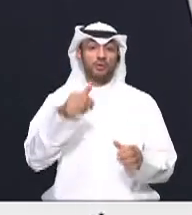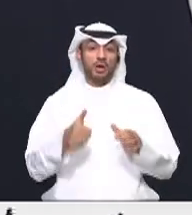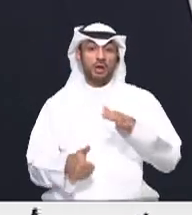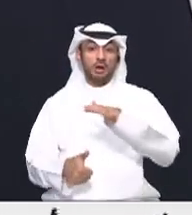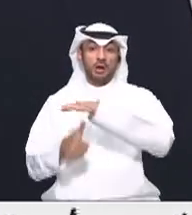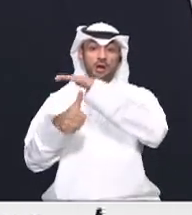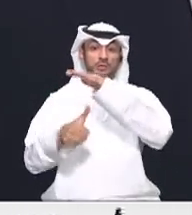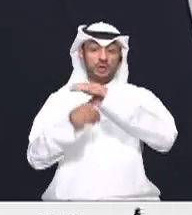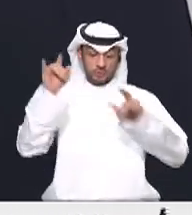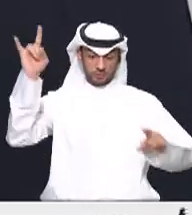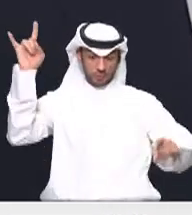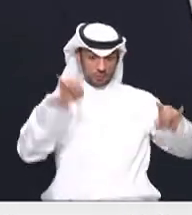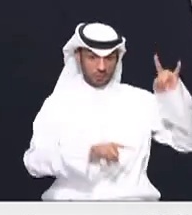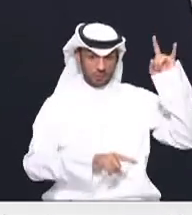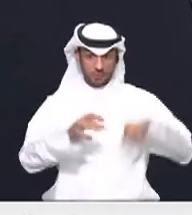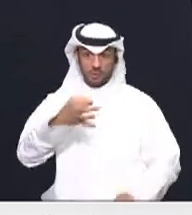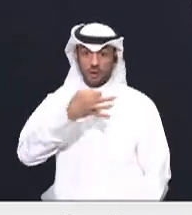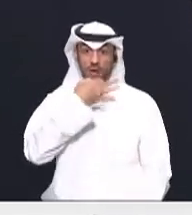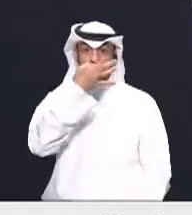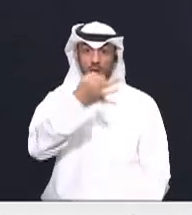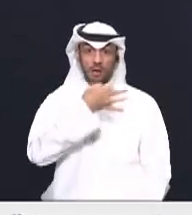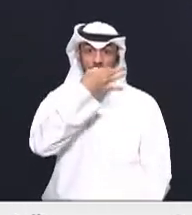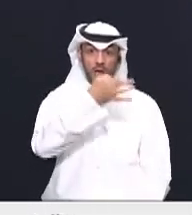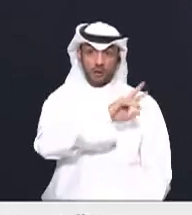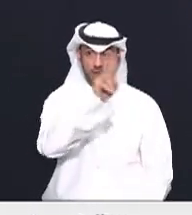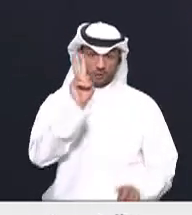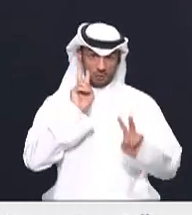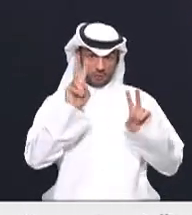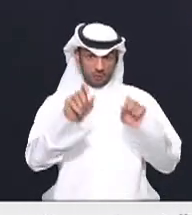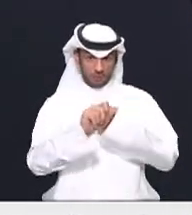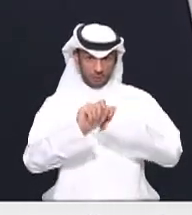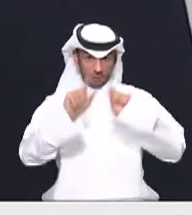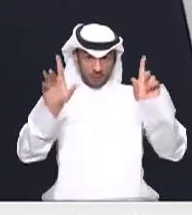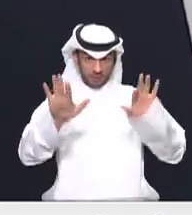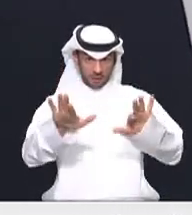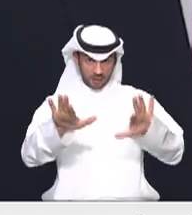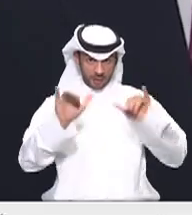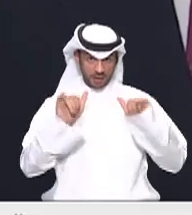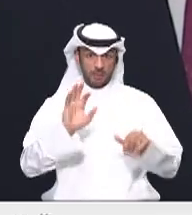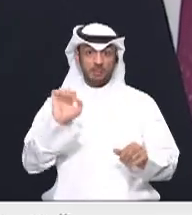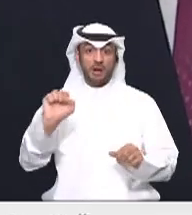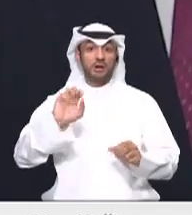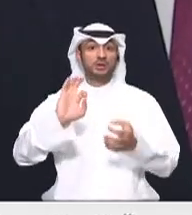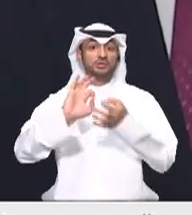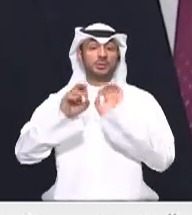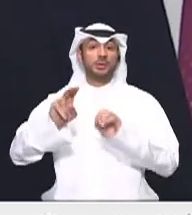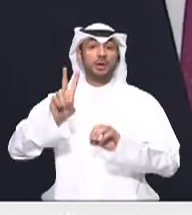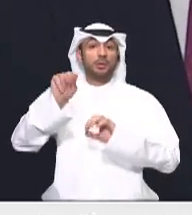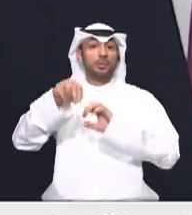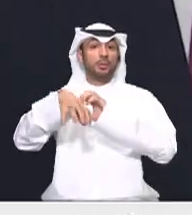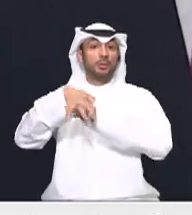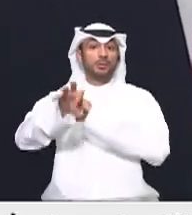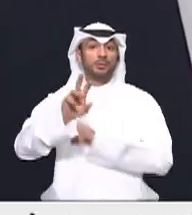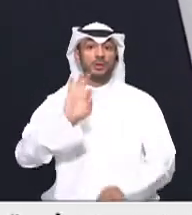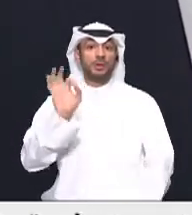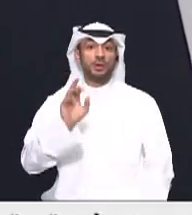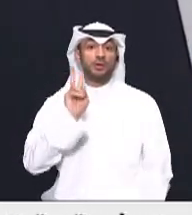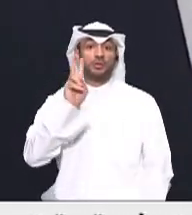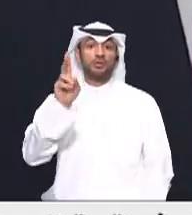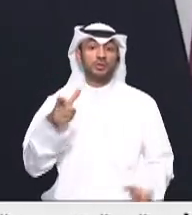الوفود المشاركة استغلالا للأسبوع رفيع المستوى لانعقاد الجمعية العامة للأمم المتحدة في